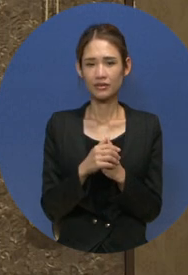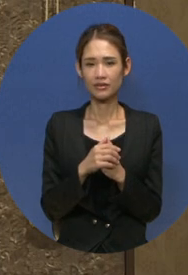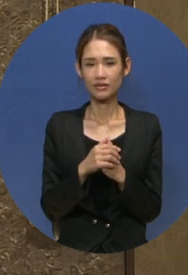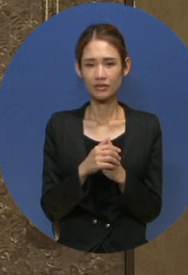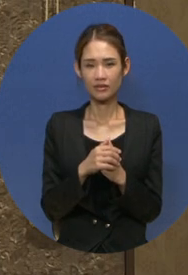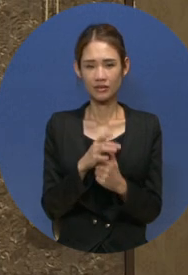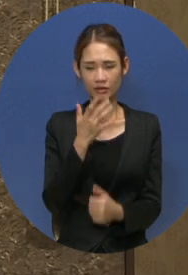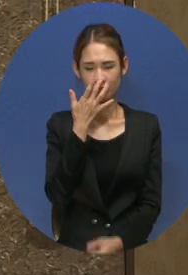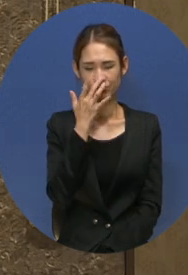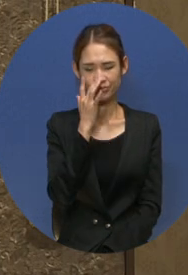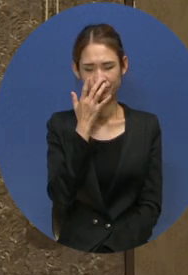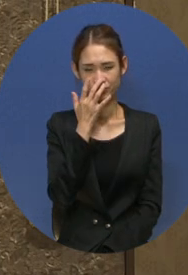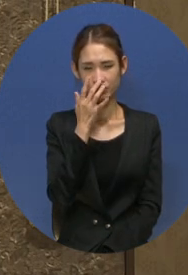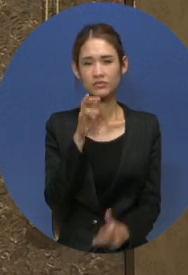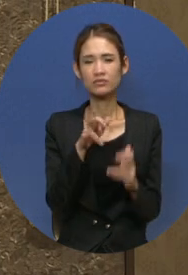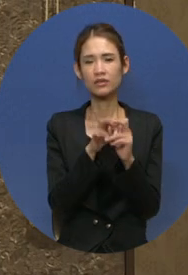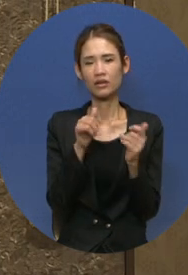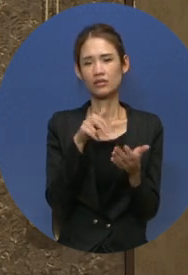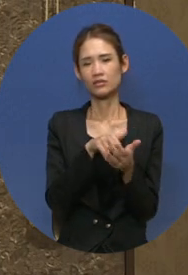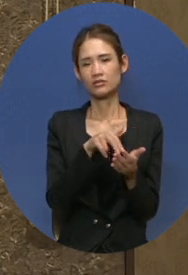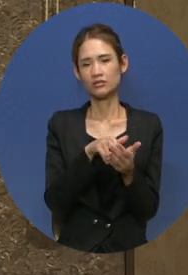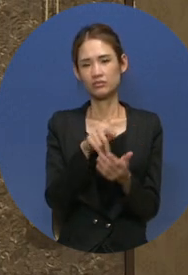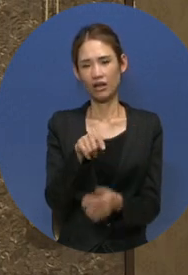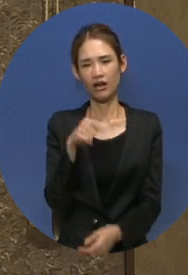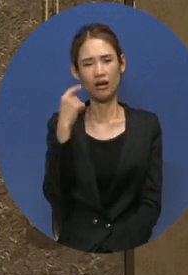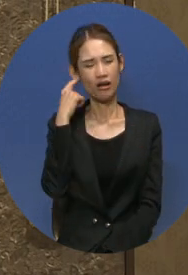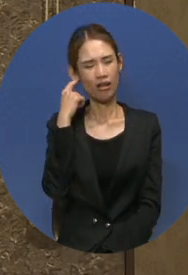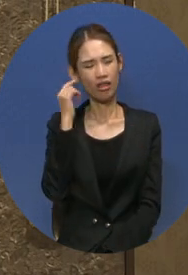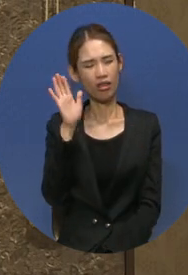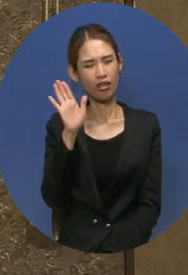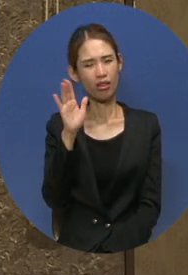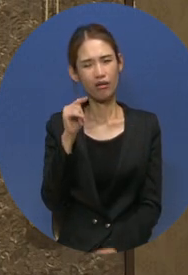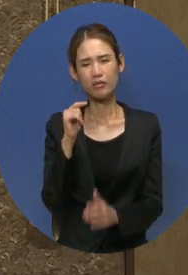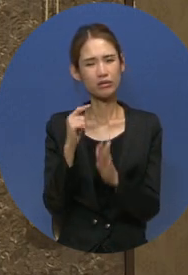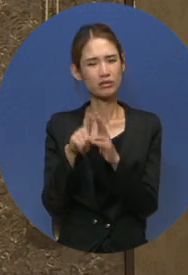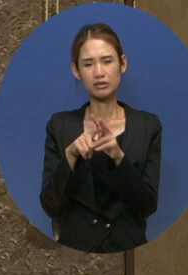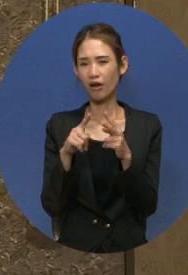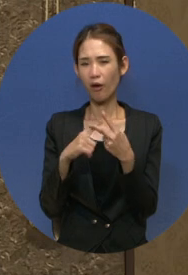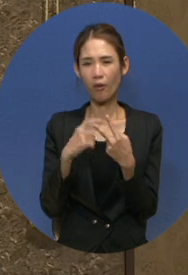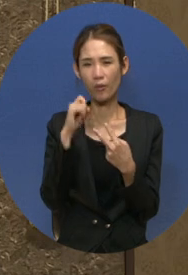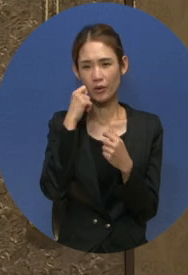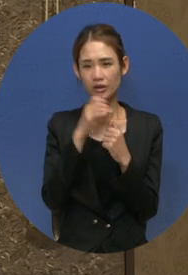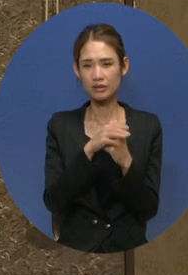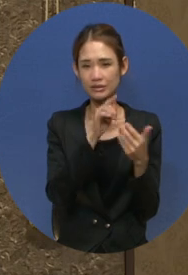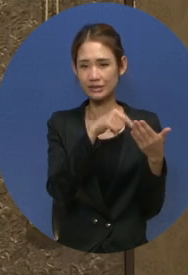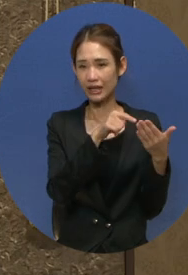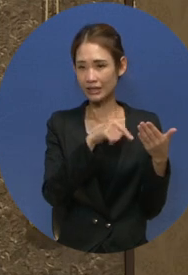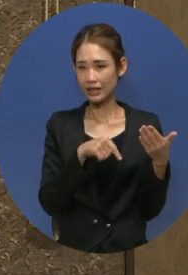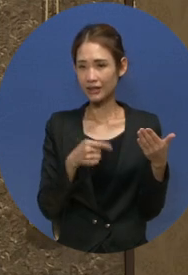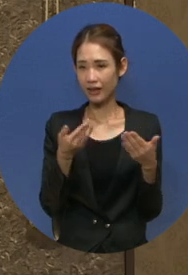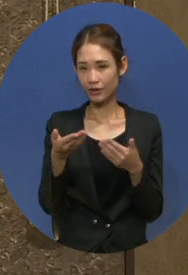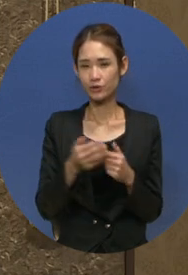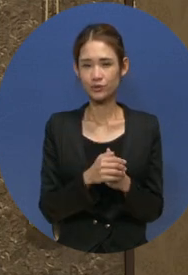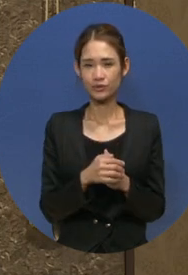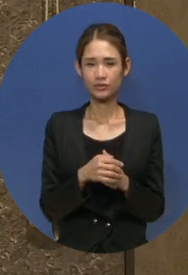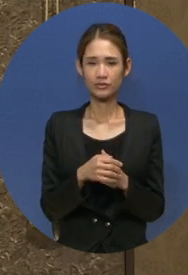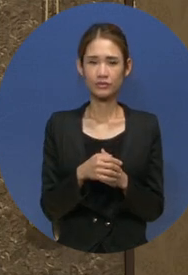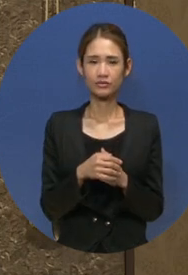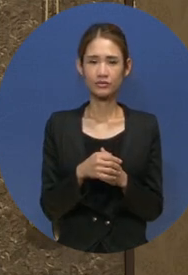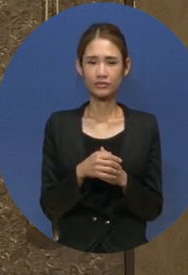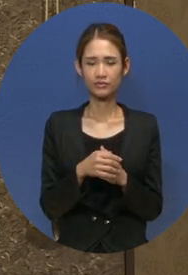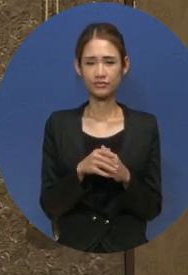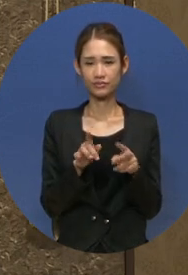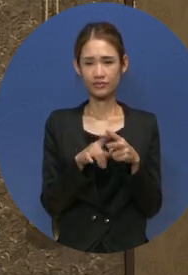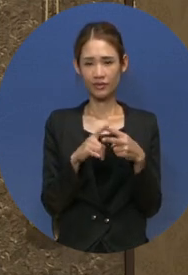못 알아듣는 거죠. 그러니까 장애인들 입장에서 나 이거 못 알아듣겠어. 그럼 그걸 체크해 주는 거예요. 감수위원들이. 아~ 네, 그럼 그거를